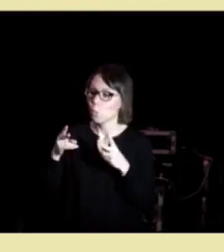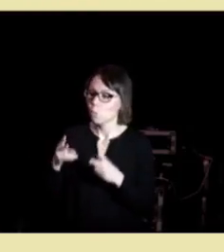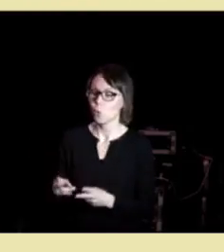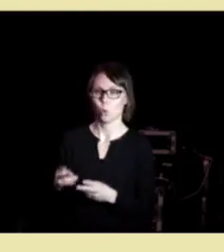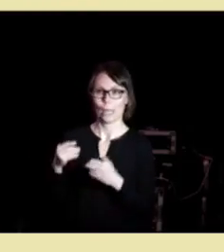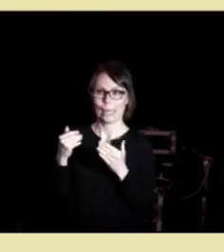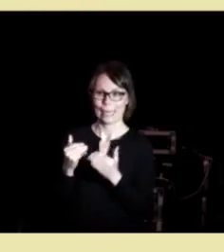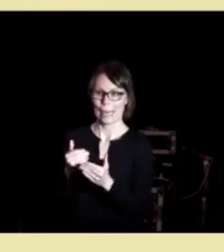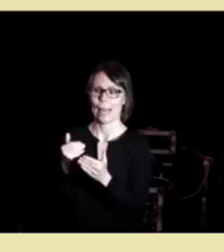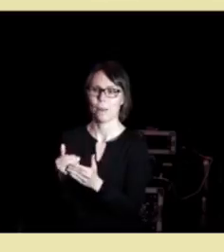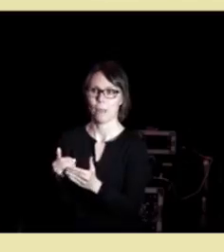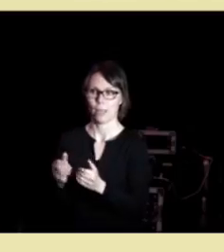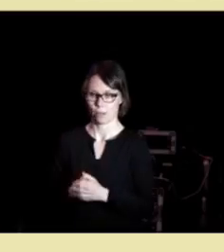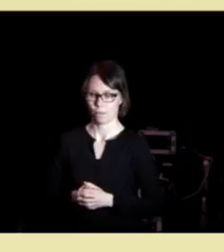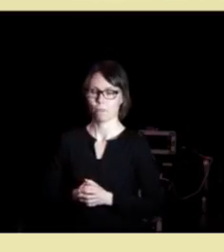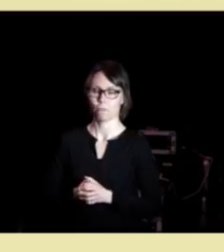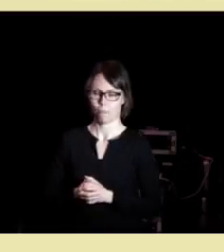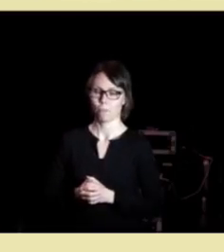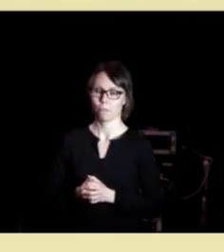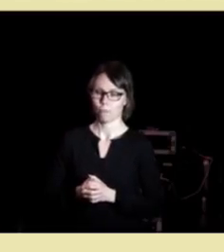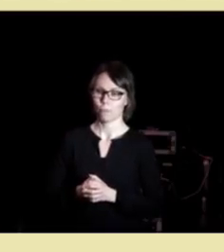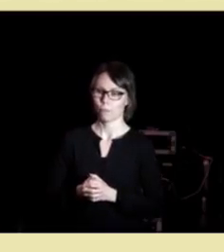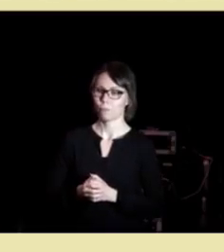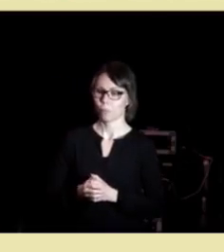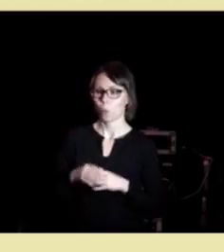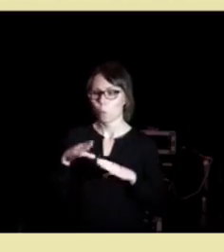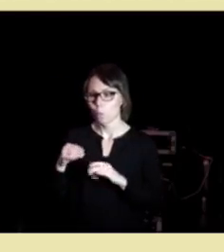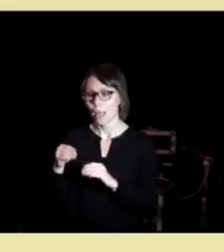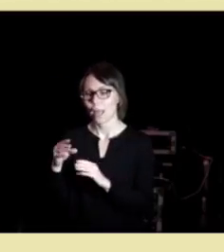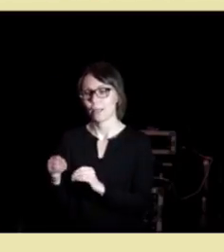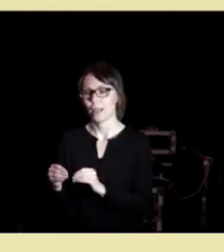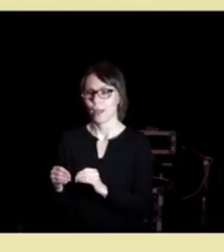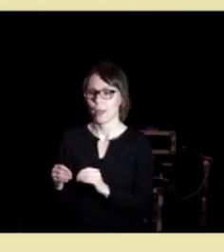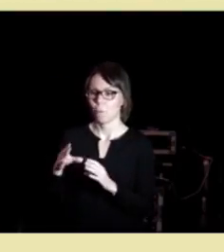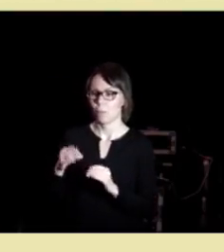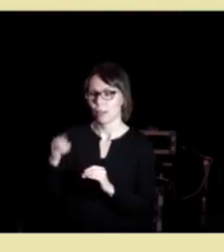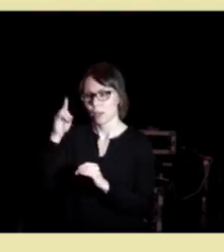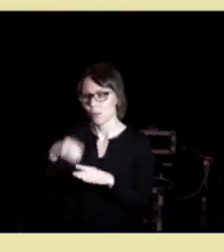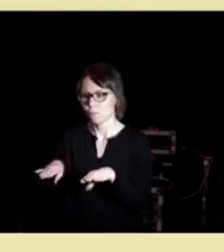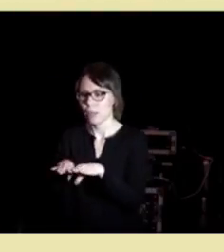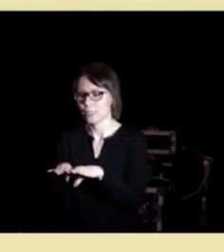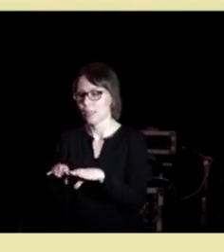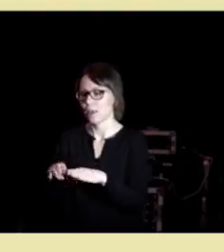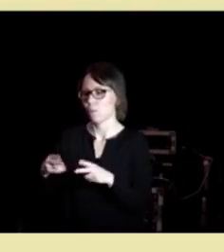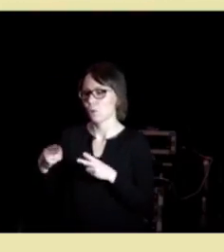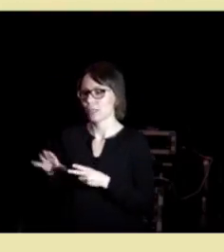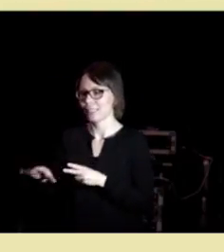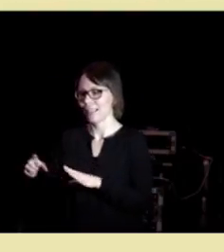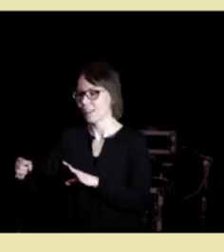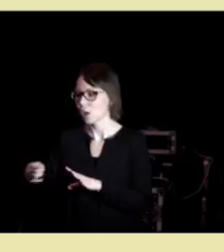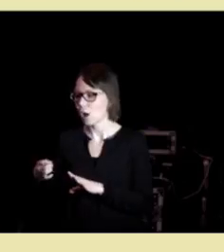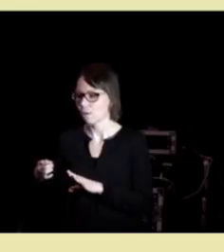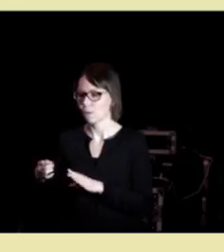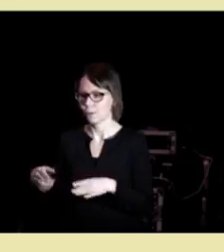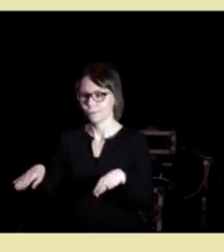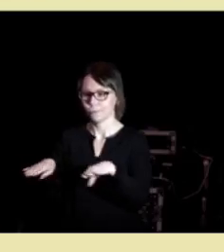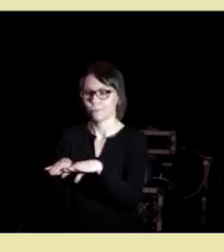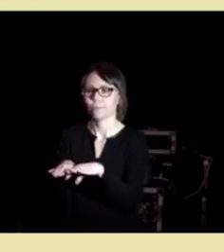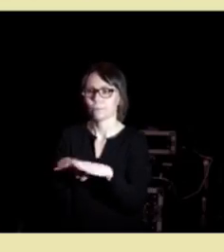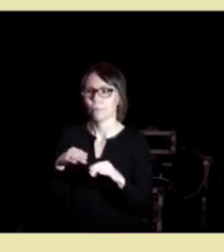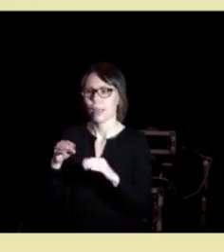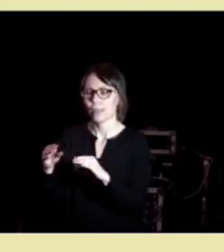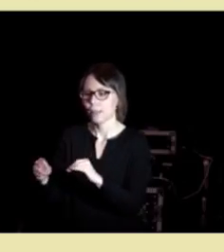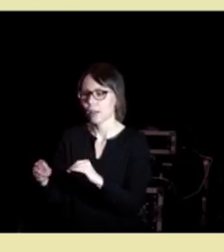brukertilnærming og bedre å kunne bedre matche kravene til brukerne og som har med det å gjøre, og